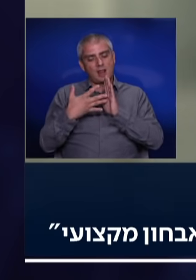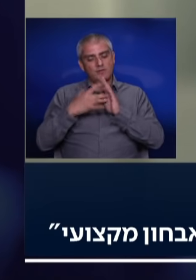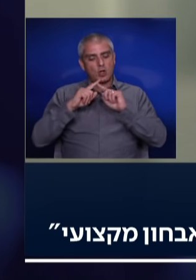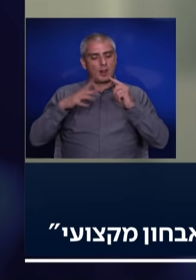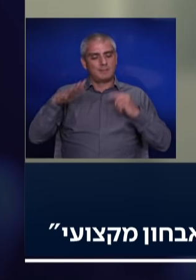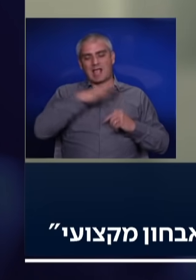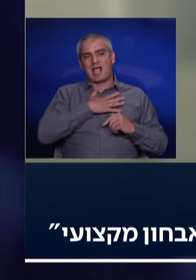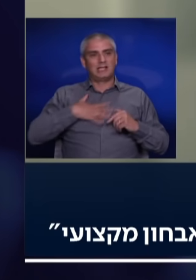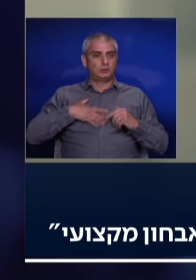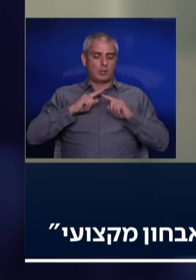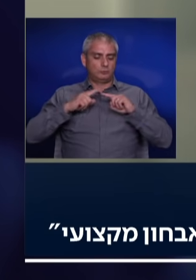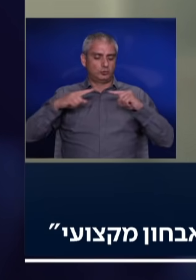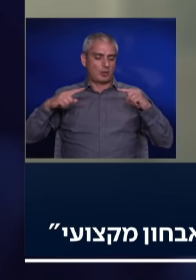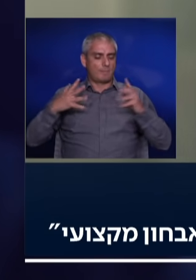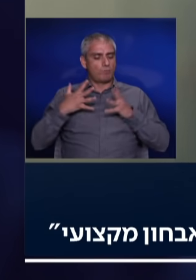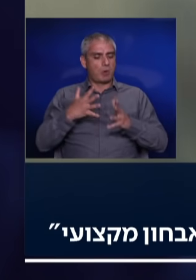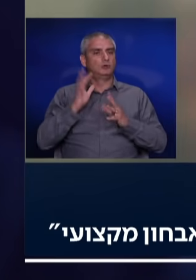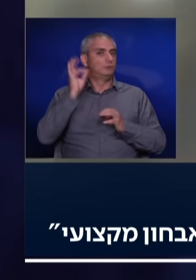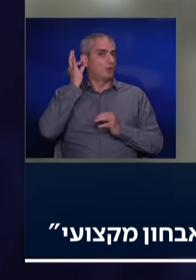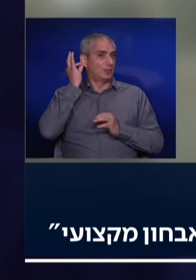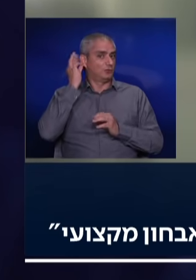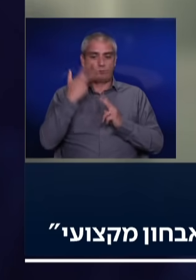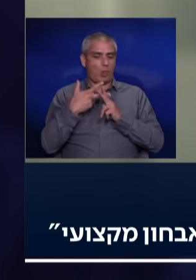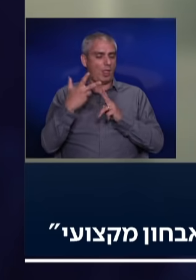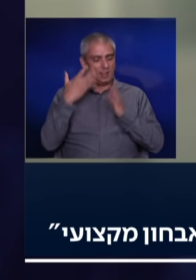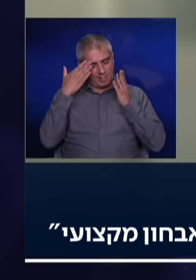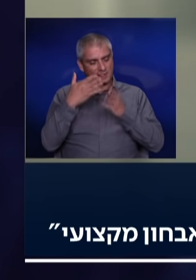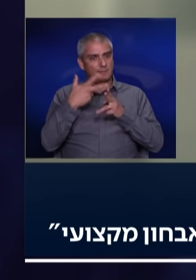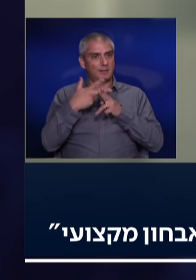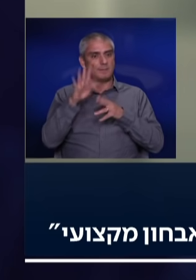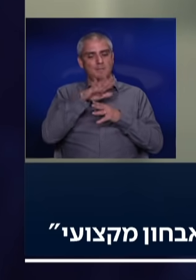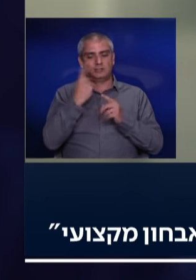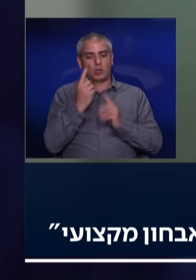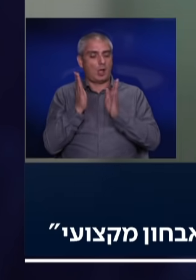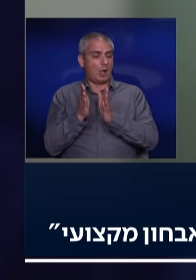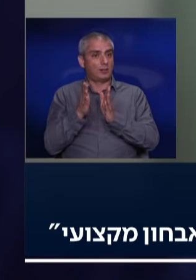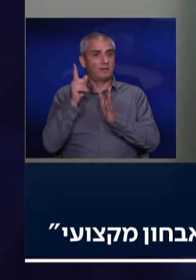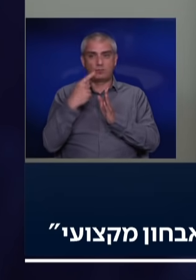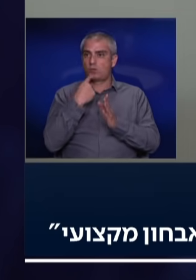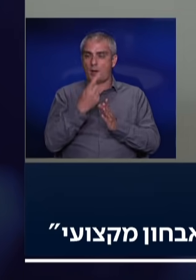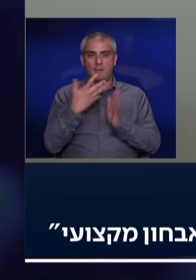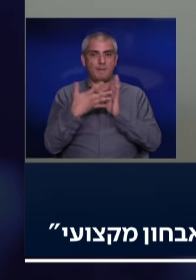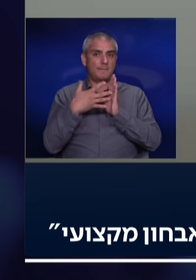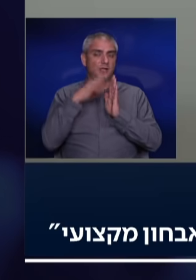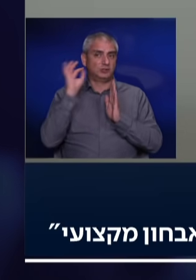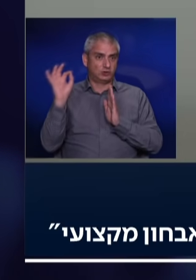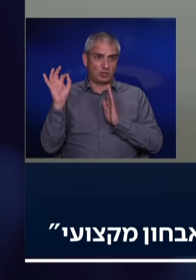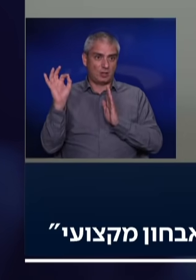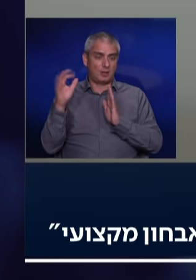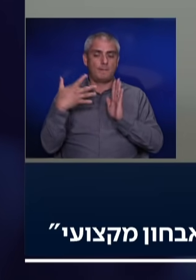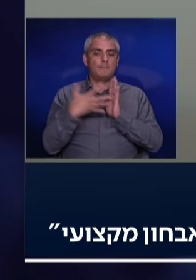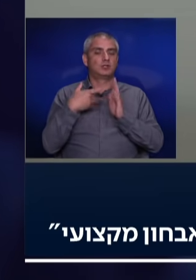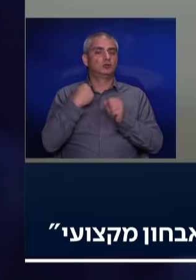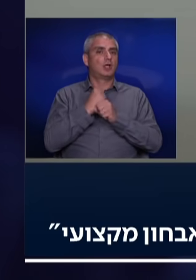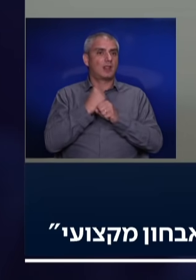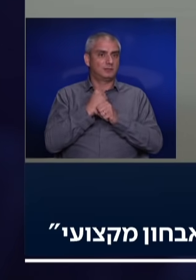אזורים שונים, פולשניים של נשים, לאו דווקא להתמקד באזור אחד, וכך הוא אומר בחקירתו. בבדיקות שנעשו